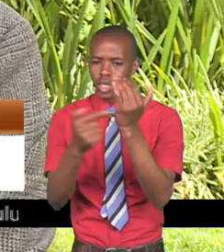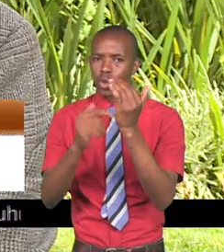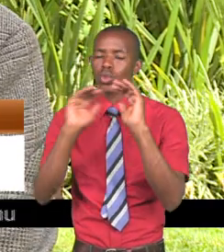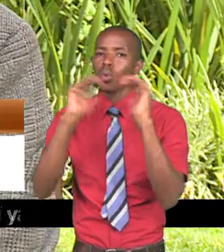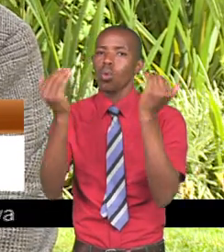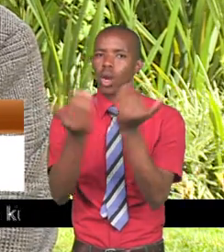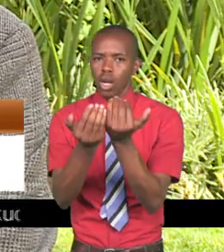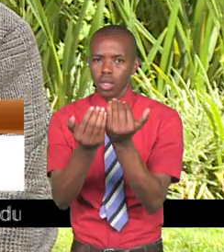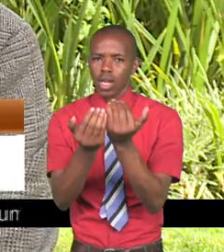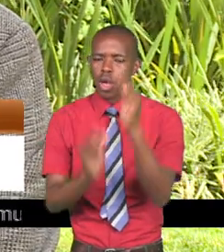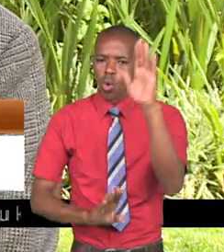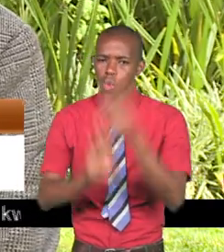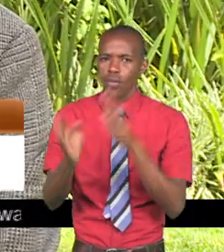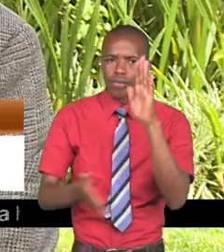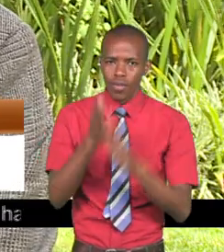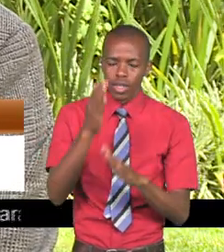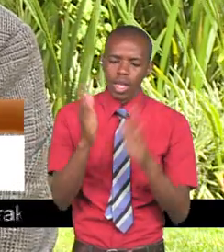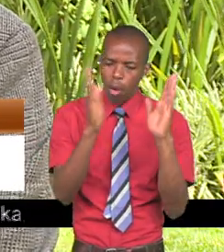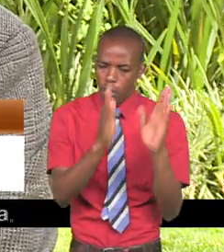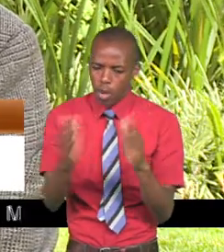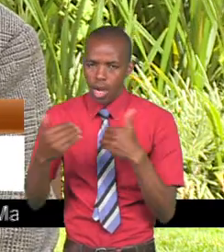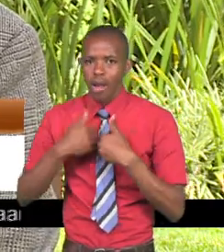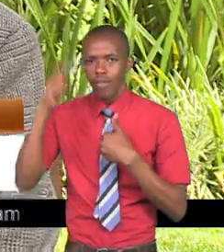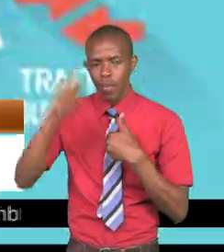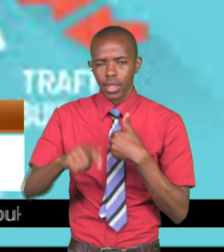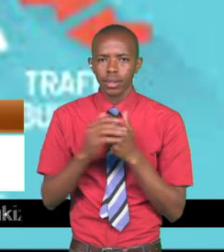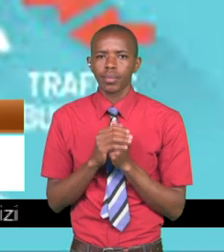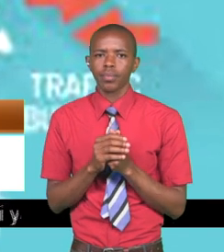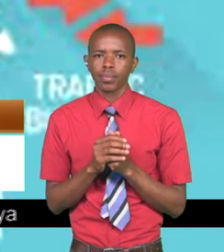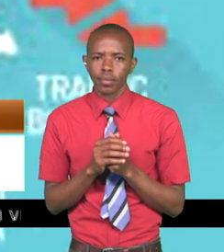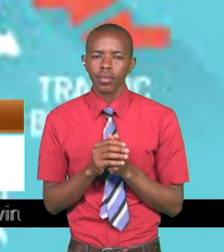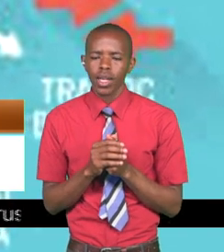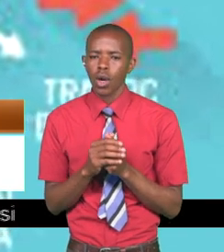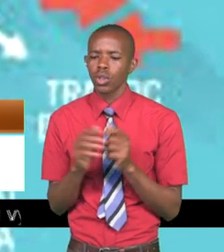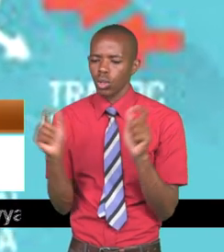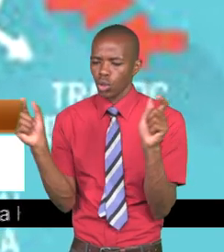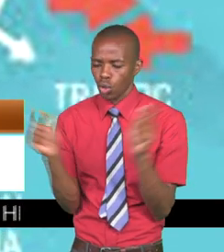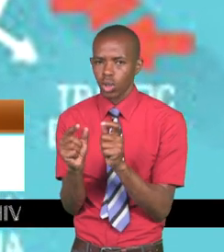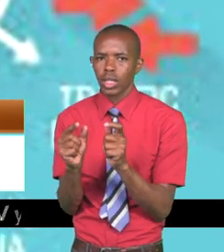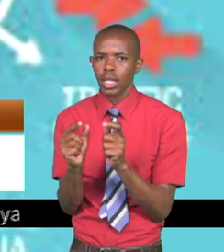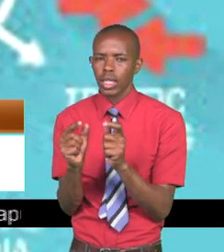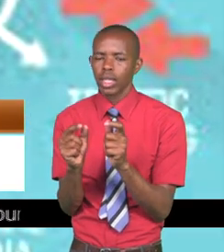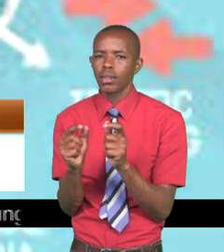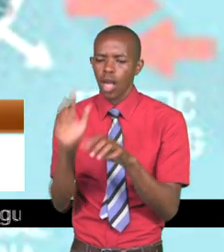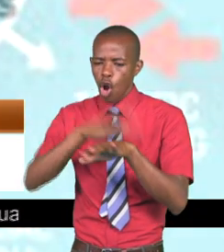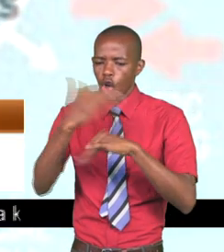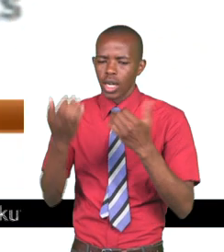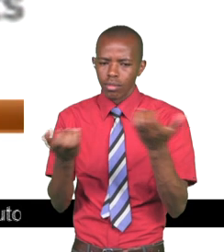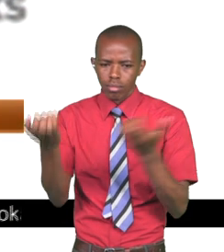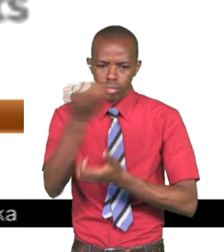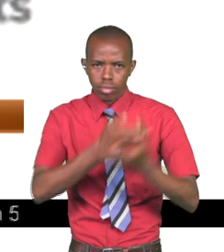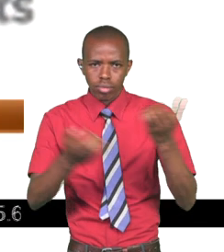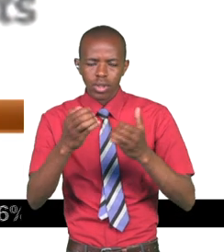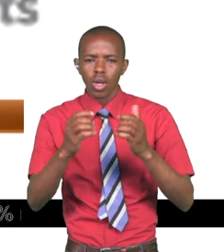and grow fast, you must have a plan for technology. Kwa kifupi, uuzaji kwenye mitandao sio tu upachikaji